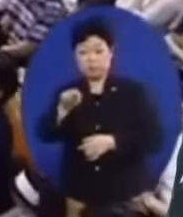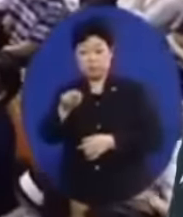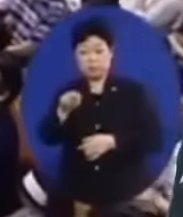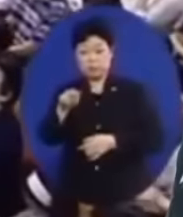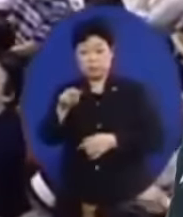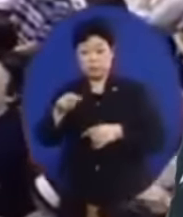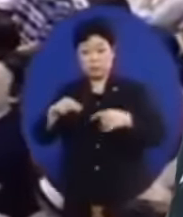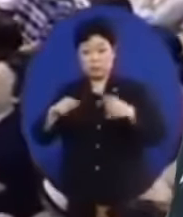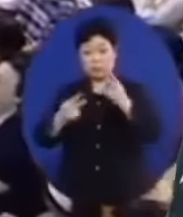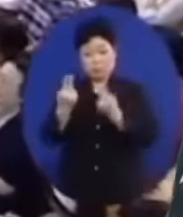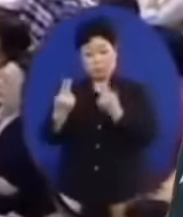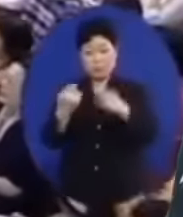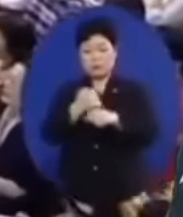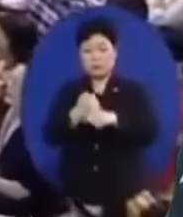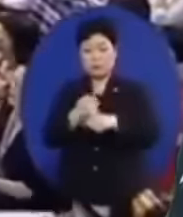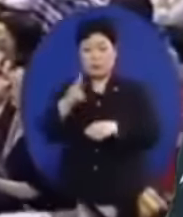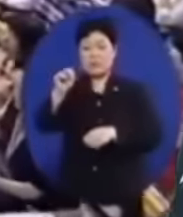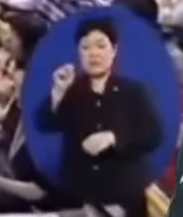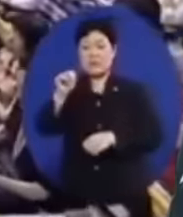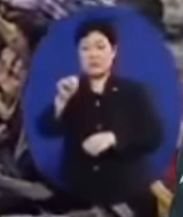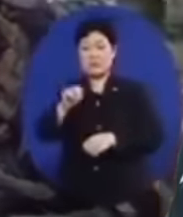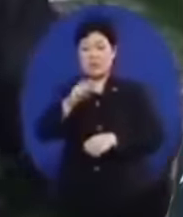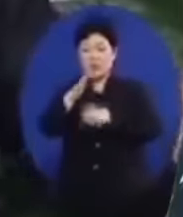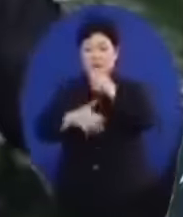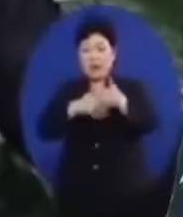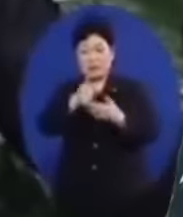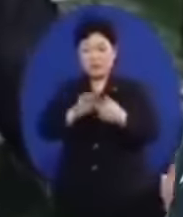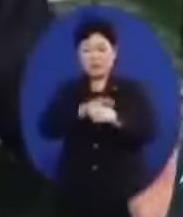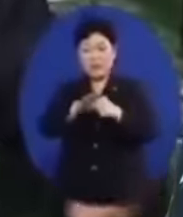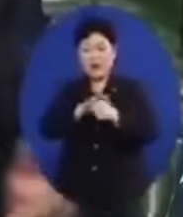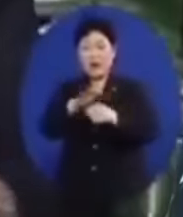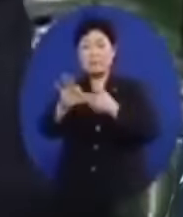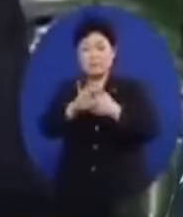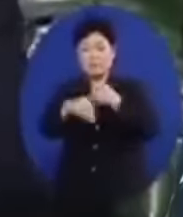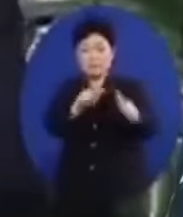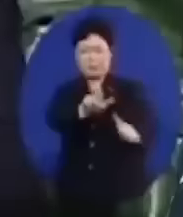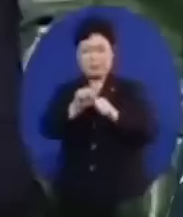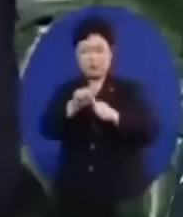성경 시편 91편에 제가 나를 사랑한적 내가 저를 건지리라.